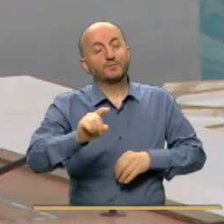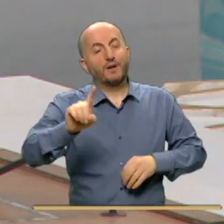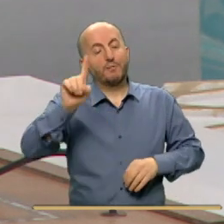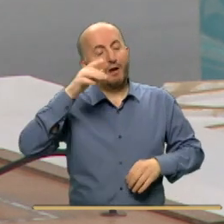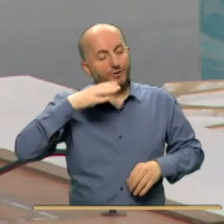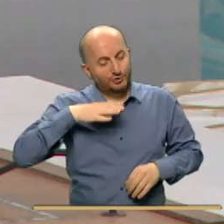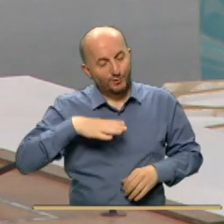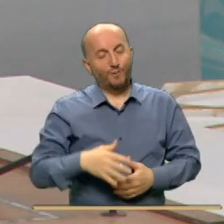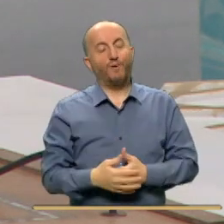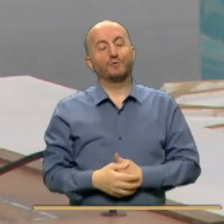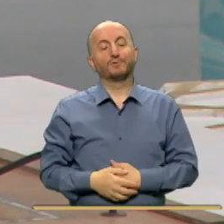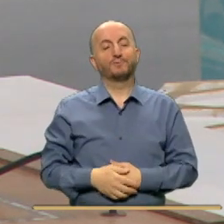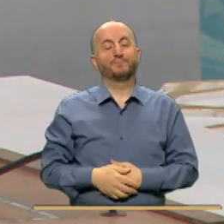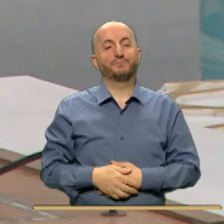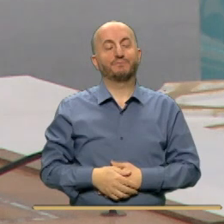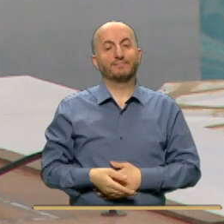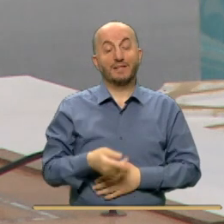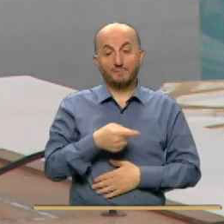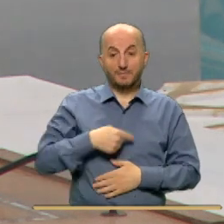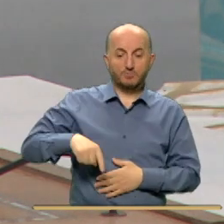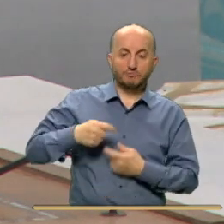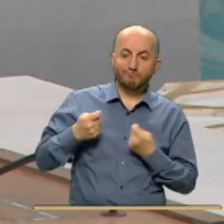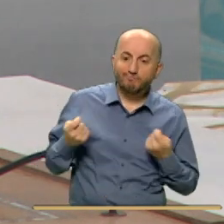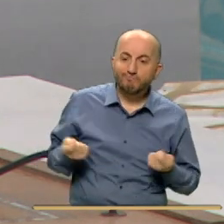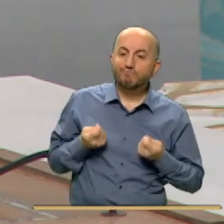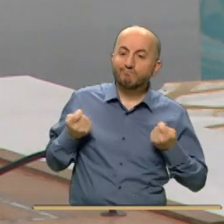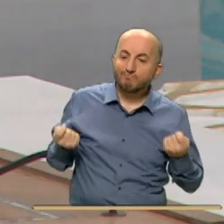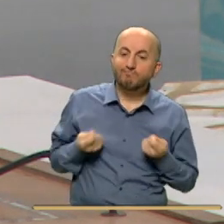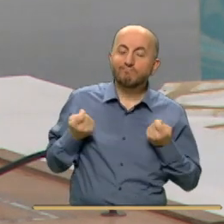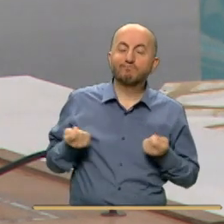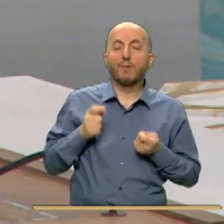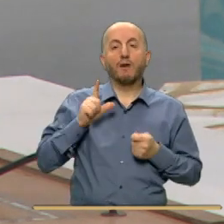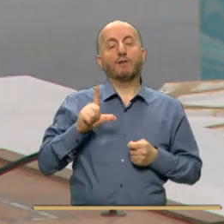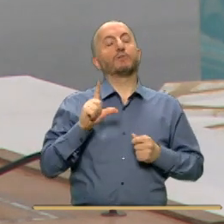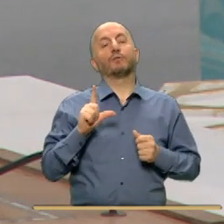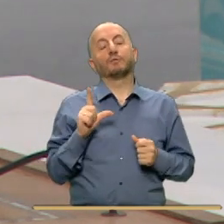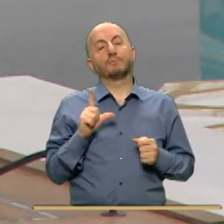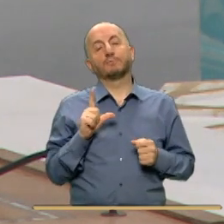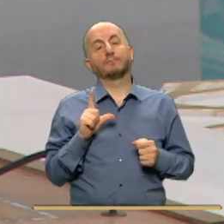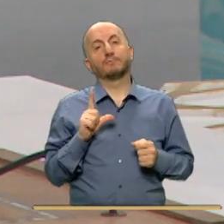arzu ediyor. Bizim gayret etmemiz, bizim çaba sarf etmemiz gerekiyor.